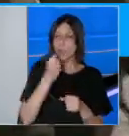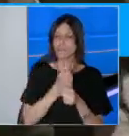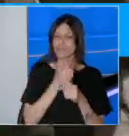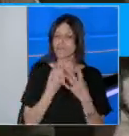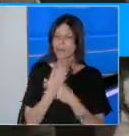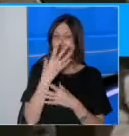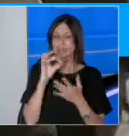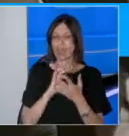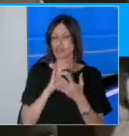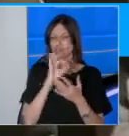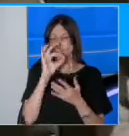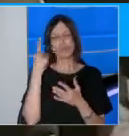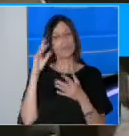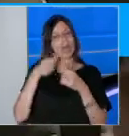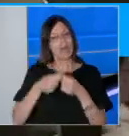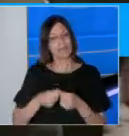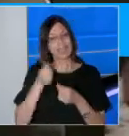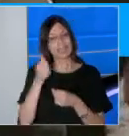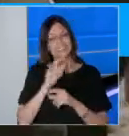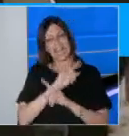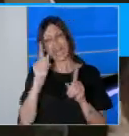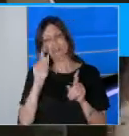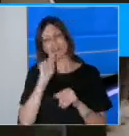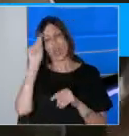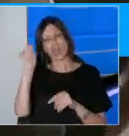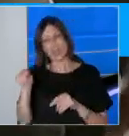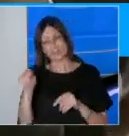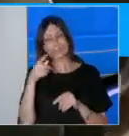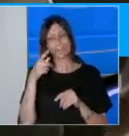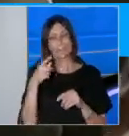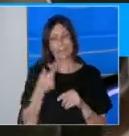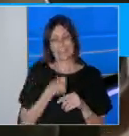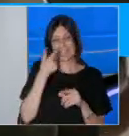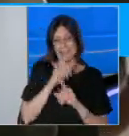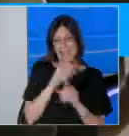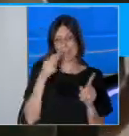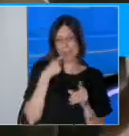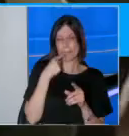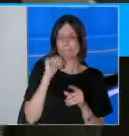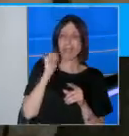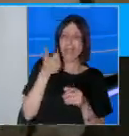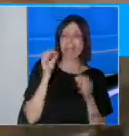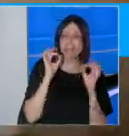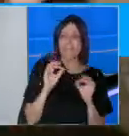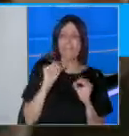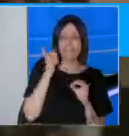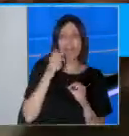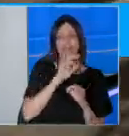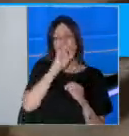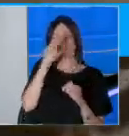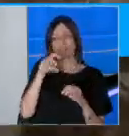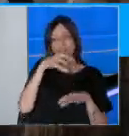שלו, אנחנו שומעים על חברי כנסת, אחרים שהולכים לשם, מנהיגים אחרים, אתה יודע, אומרים מחר, דווקא מחר לעלות להר